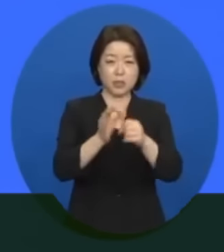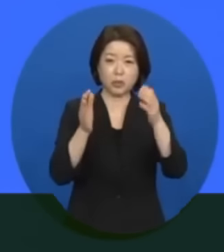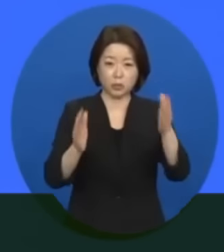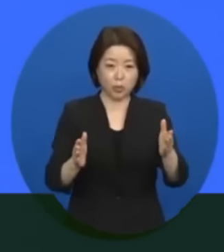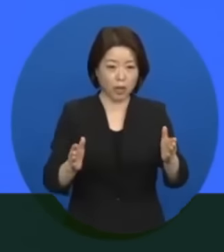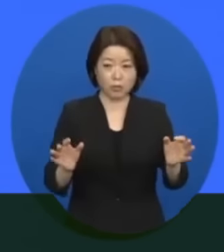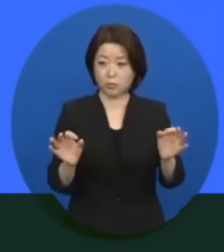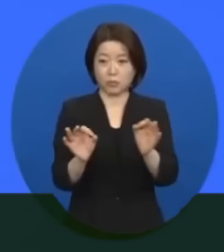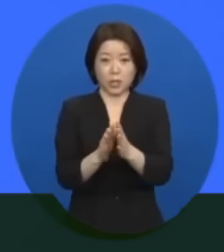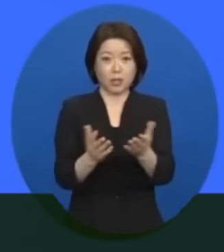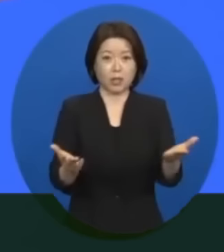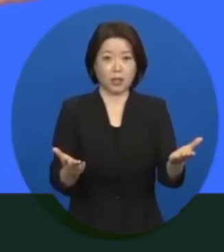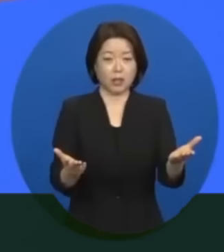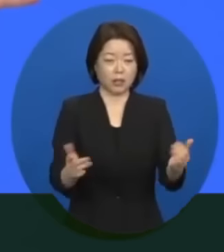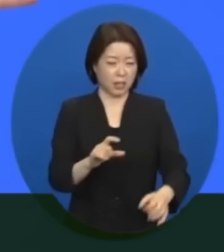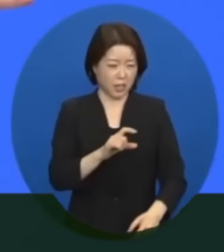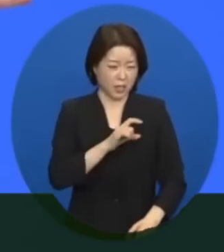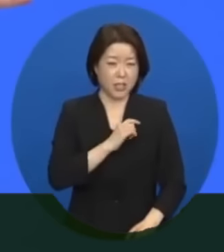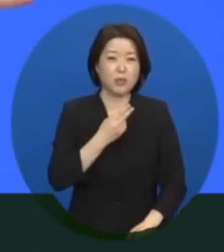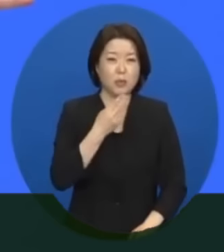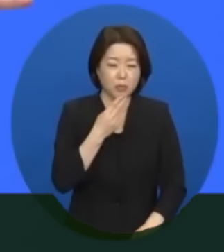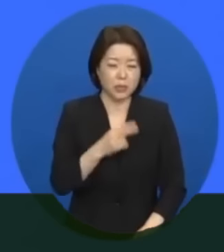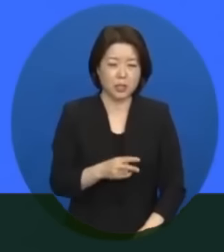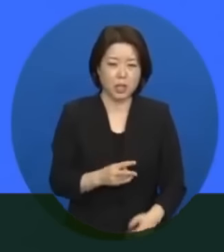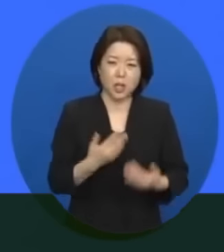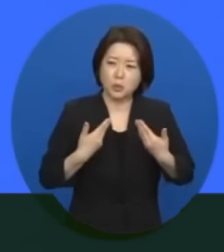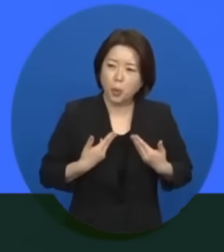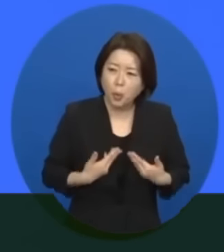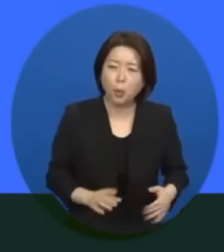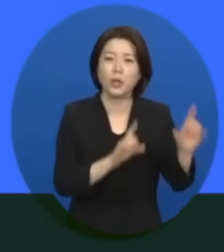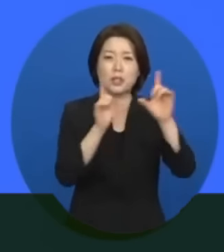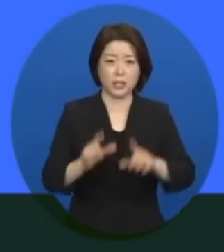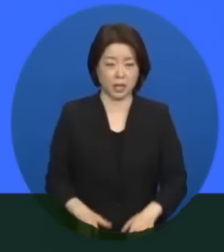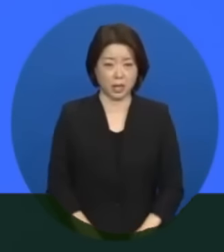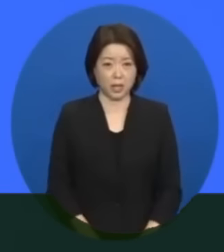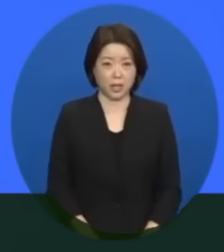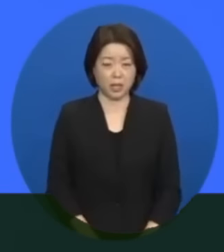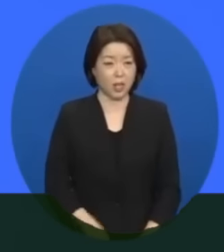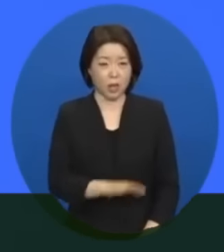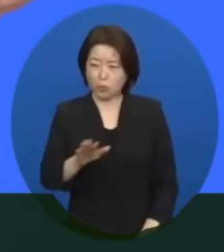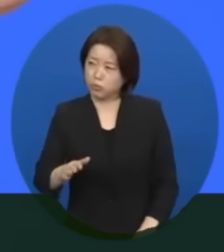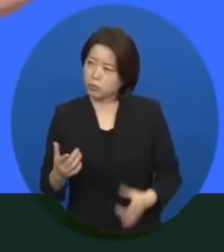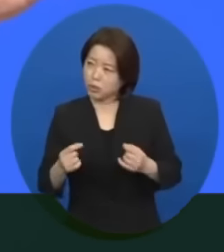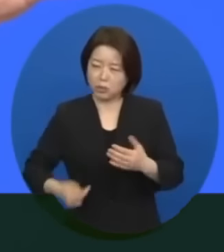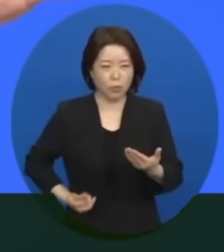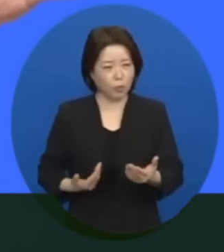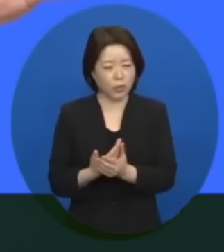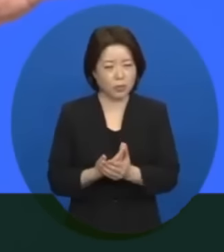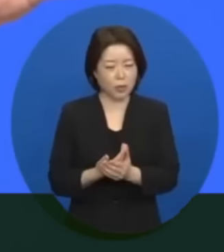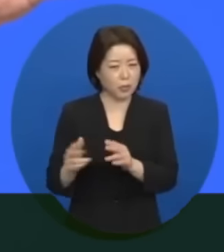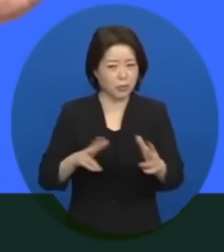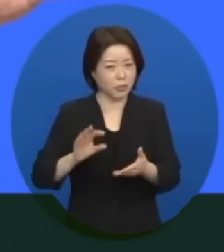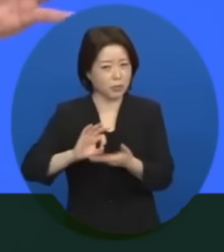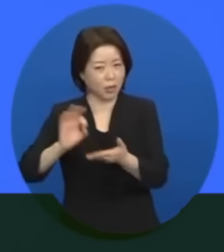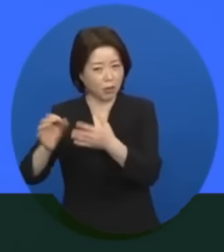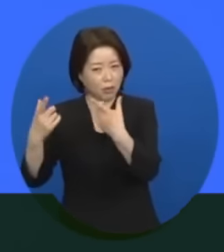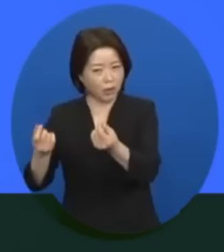사라집니다 무명의 시절을 보내는 거예 우리 다으면 심만 바을 것 같은데 이상하게 10년의 시간을